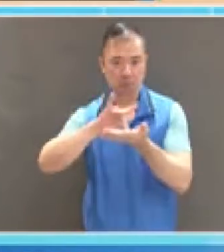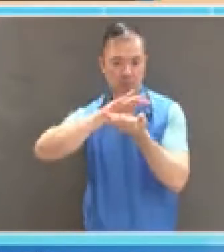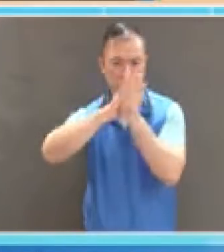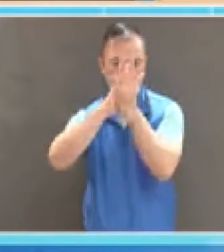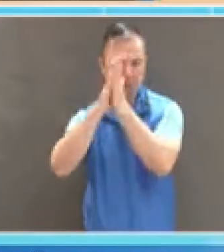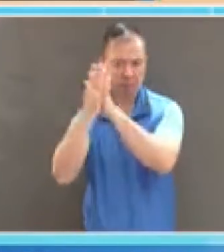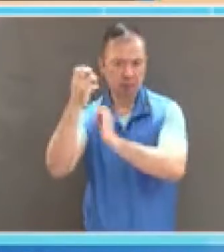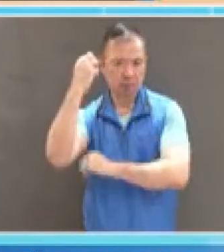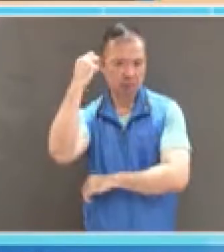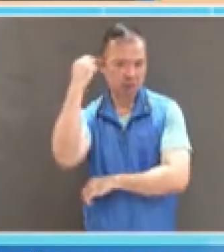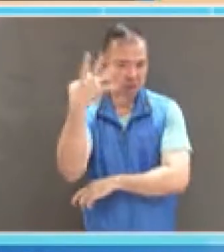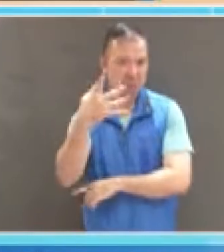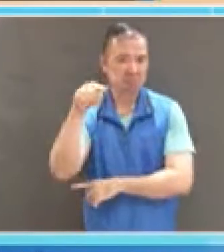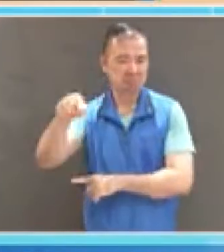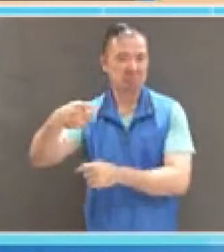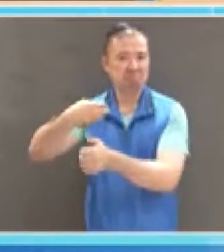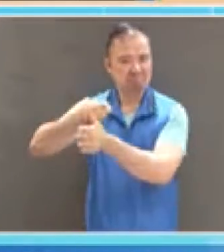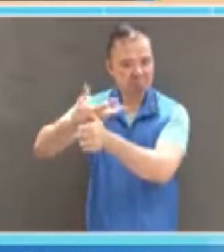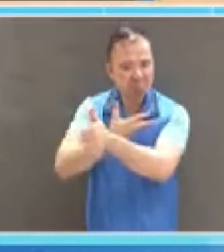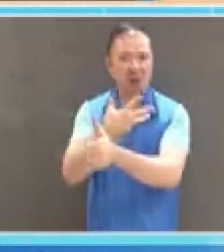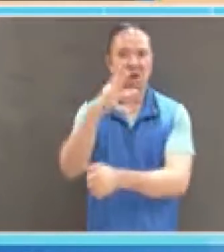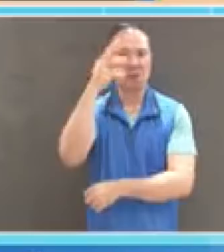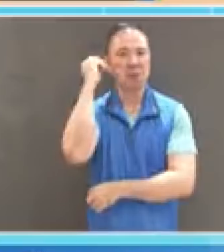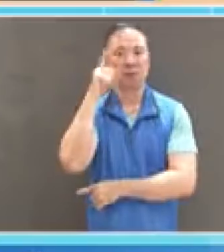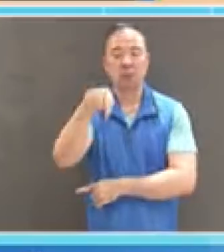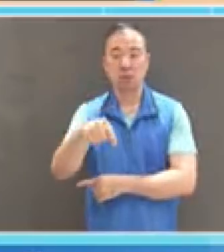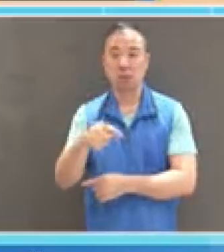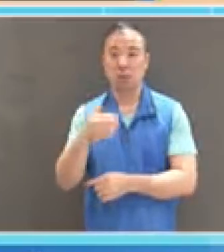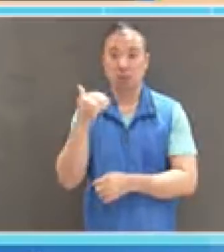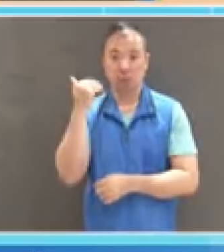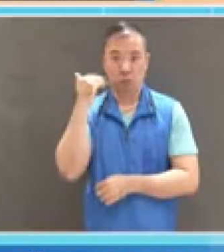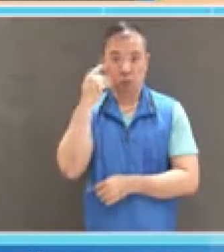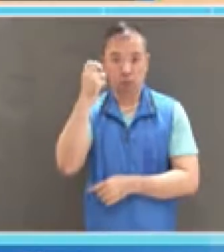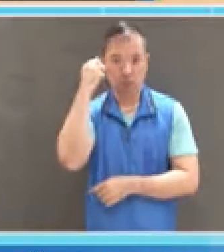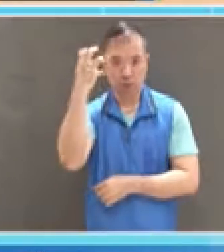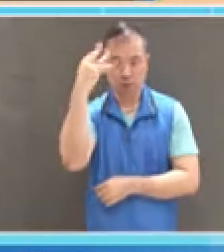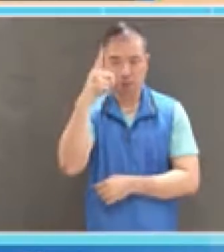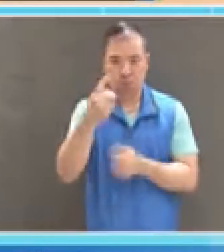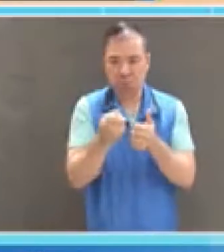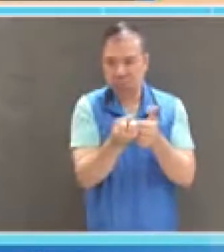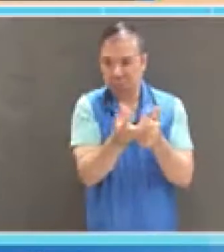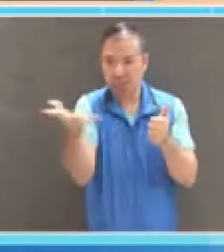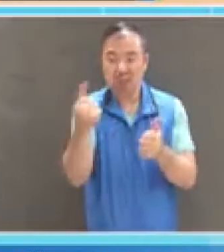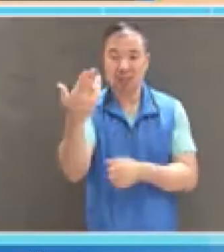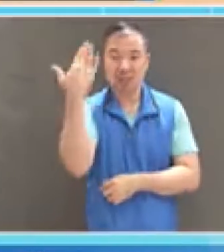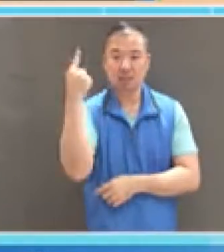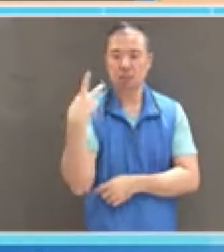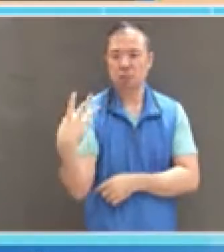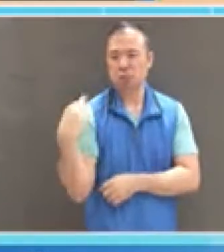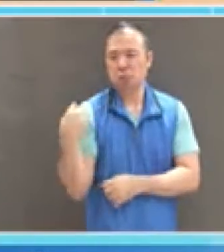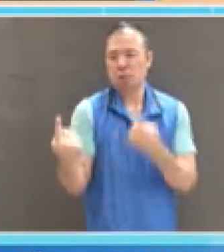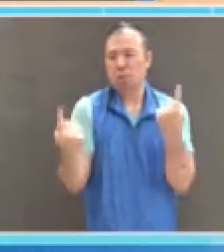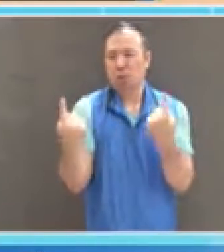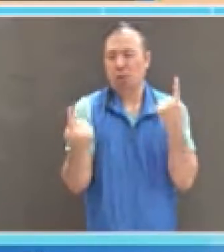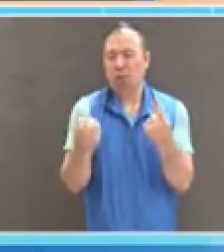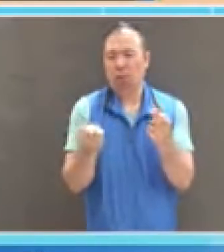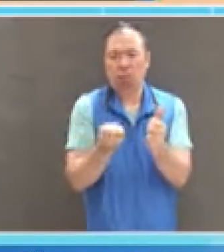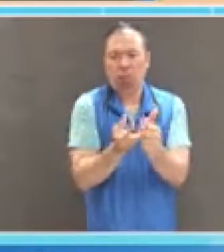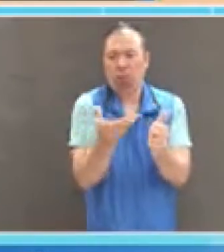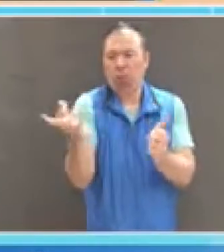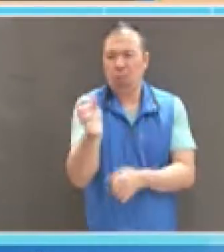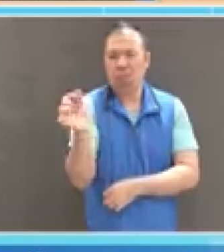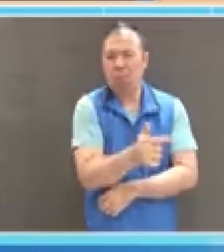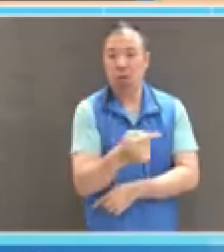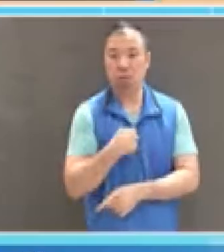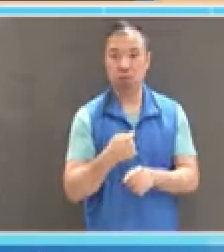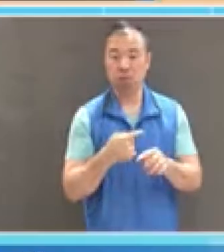要再入来，它的传播力的速度感染比我们现在英国变